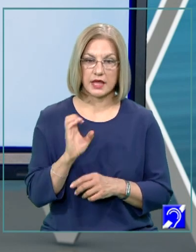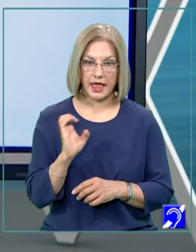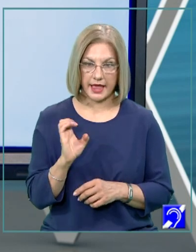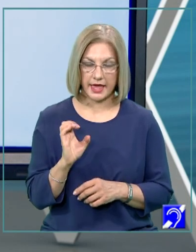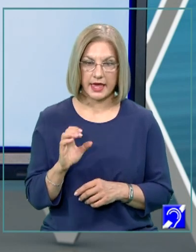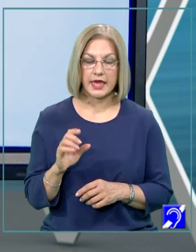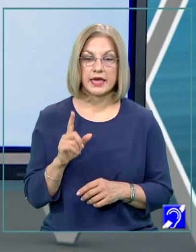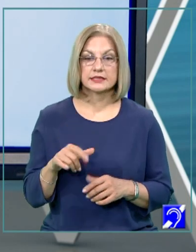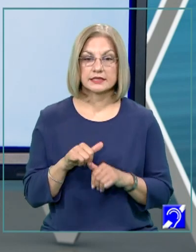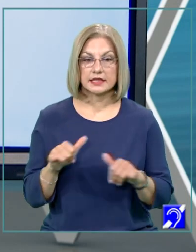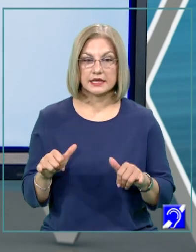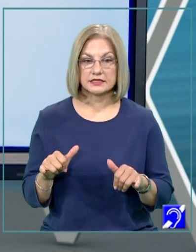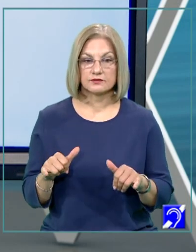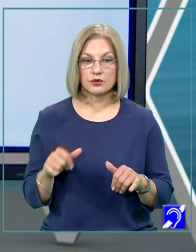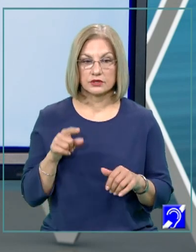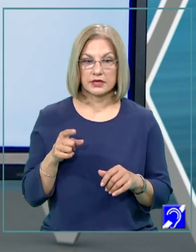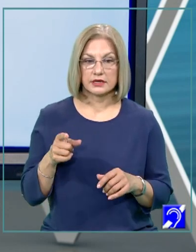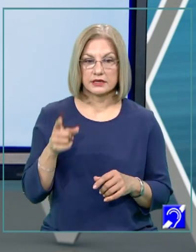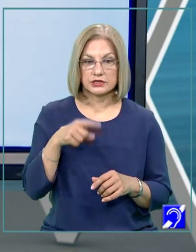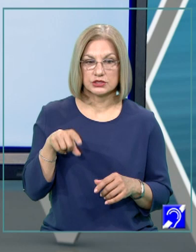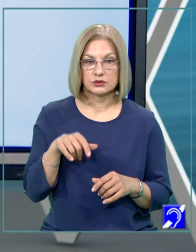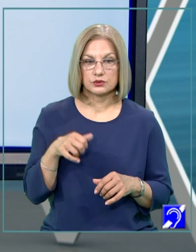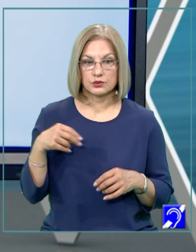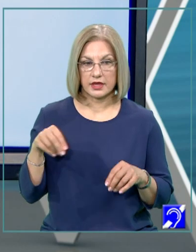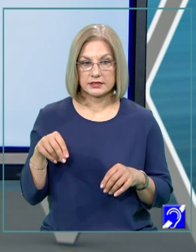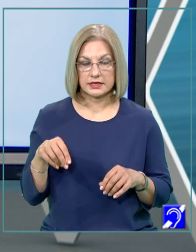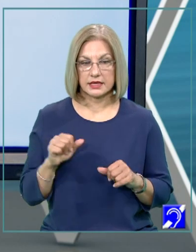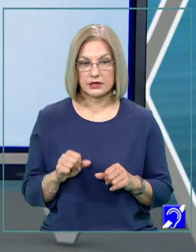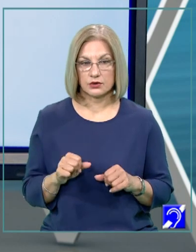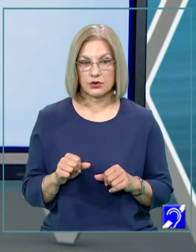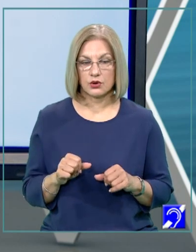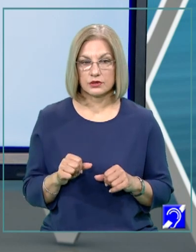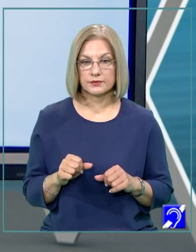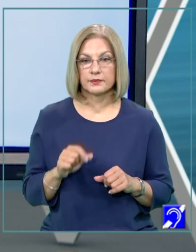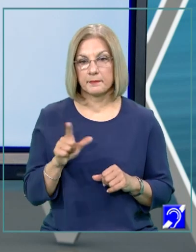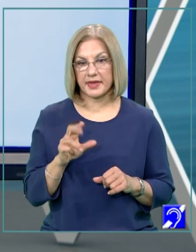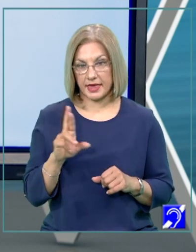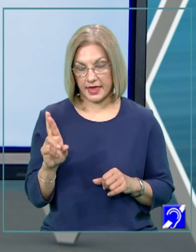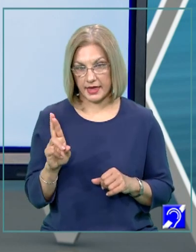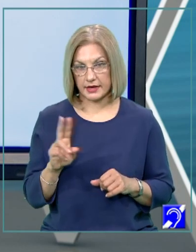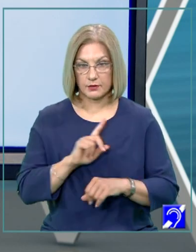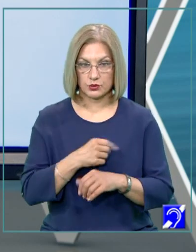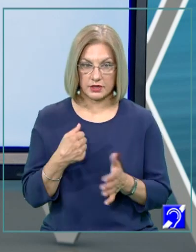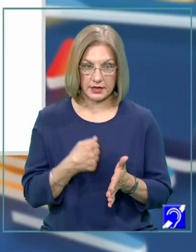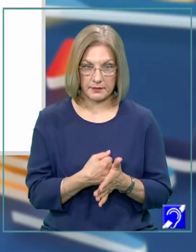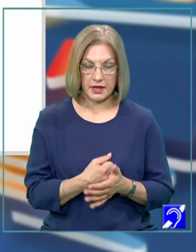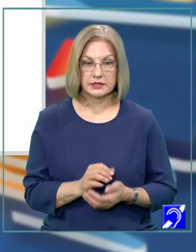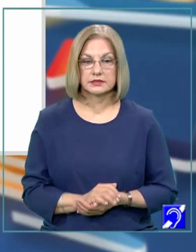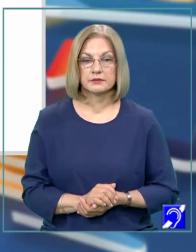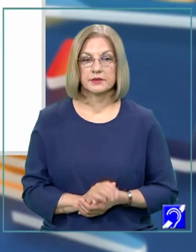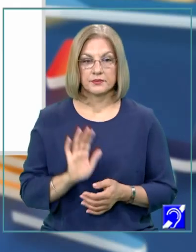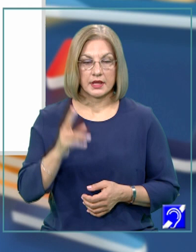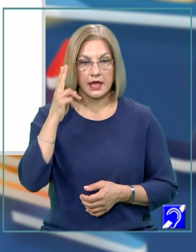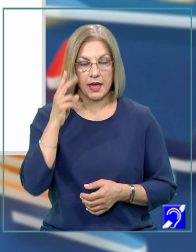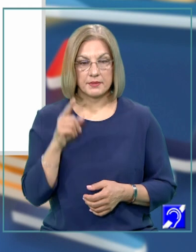să dezvolte în circuitul exterior adică pe rezistorul de rezistență R putere maximă ne